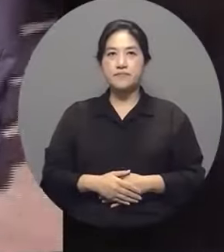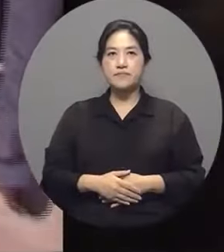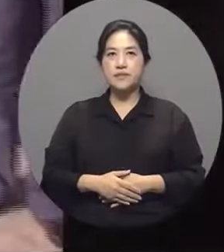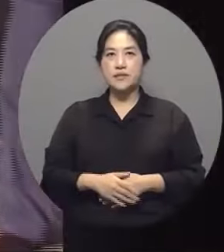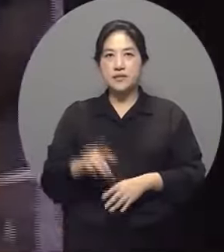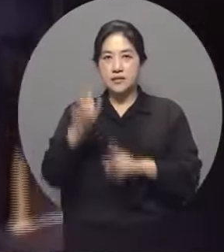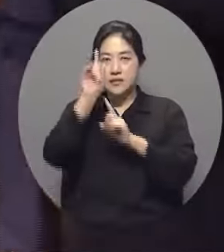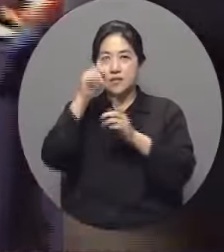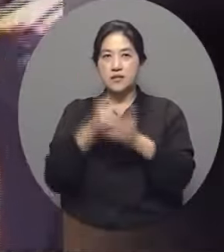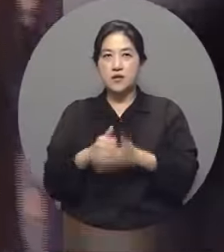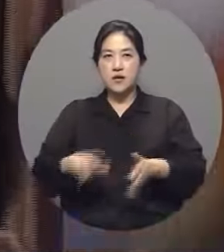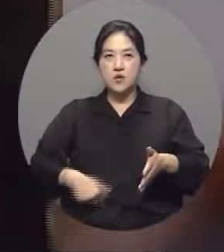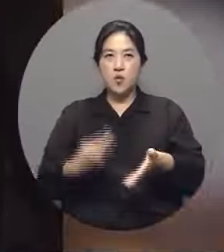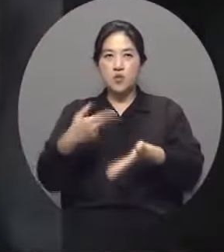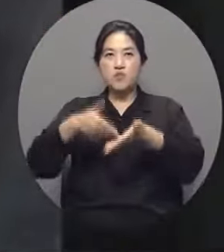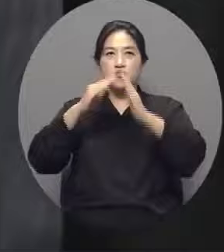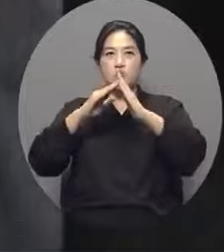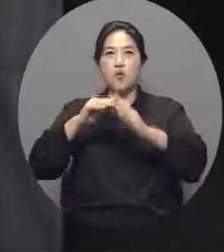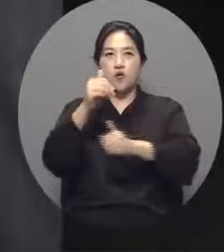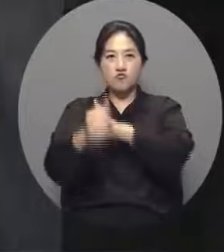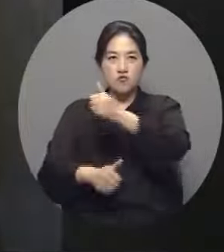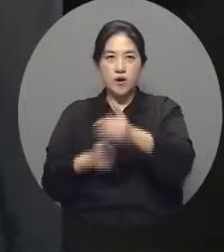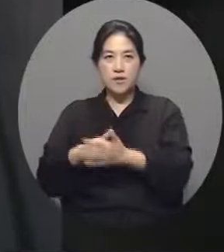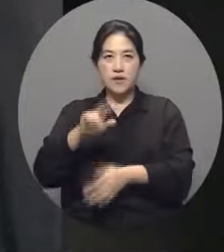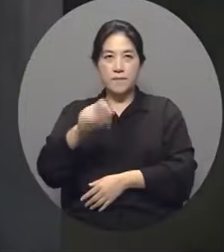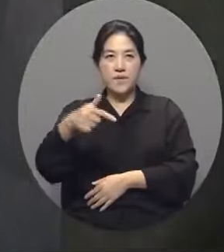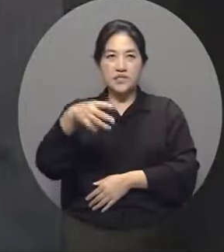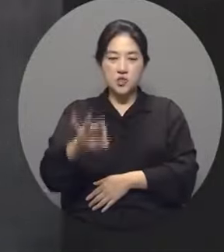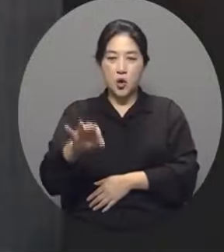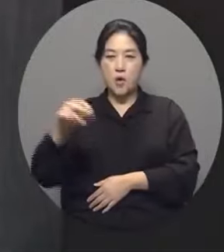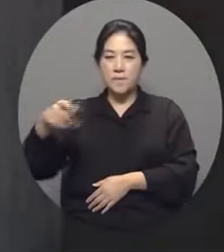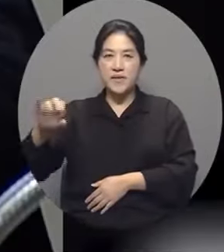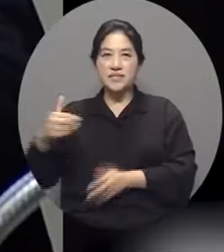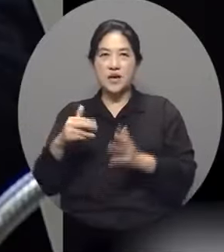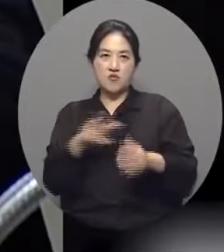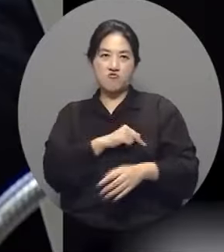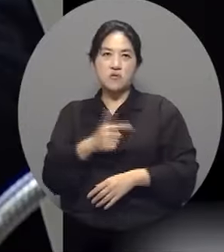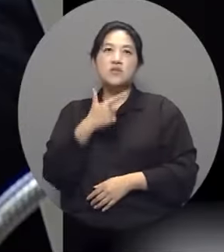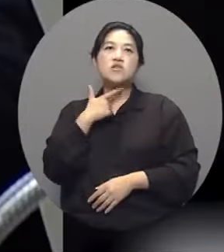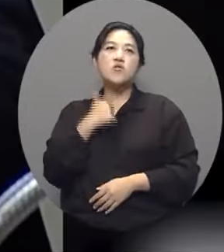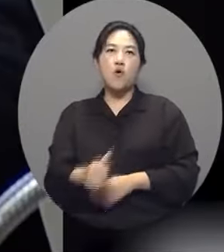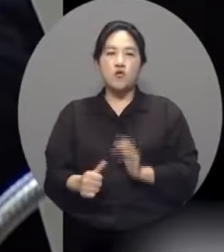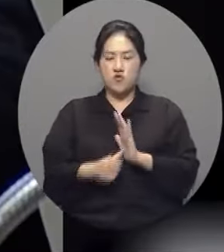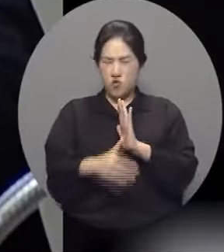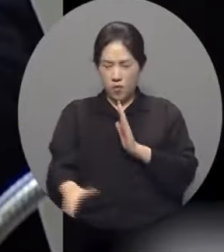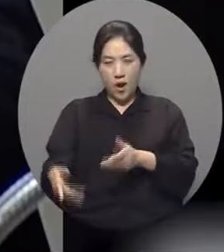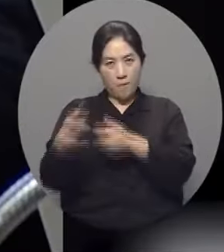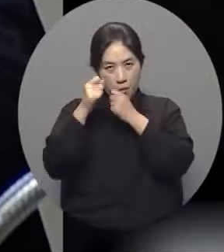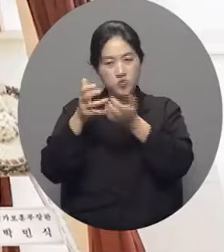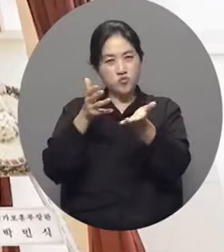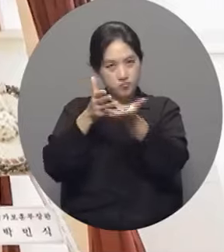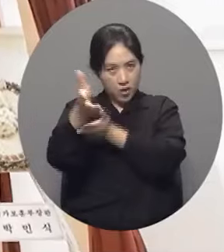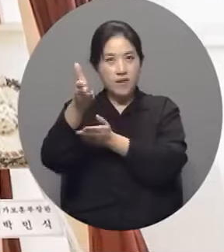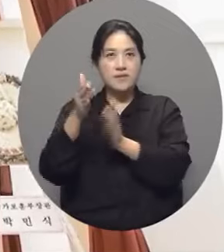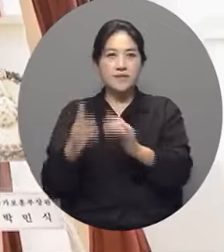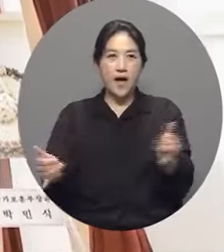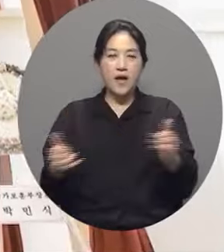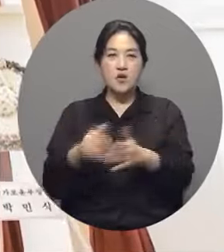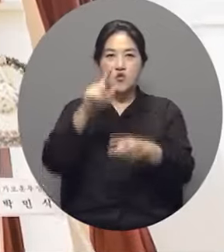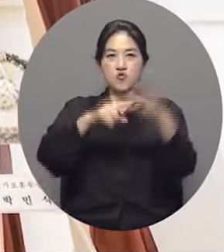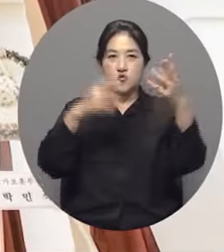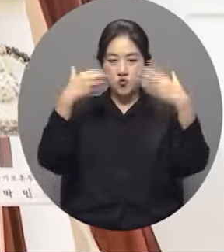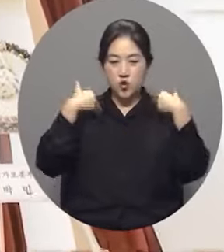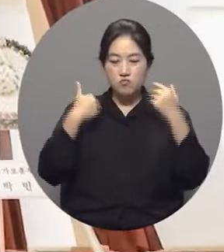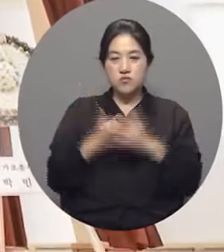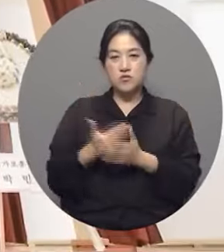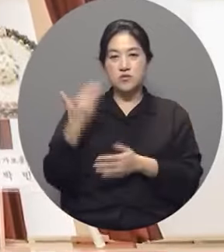회장은 독립운동가의 후손으로 민정당과 민자당 국회의원을 지낸 대표적인 보수 인사입니다. 윤석열 정부는